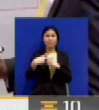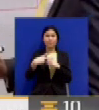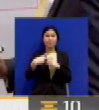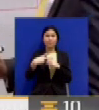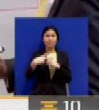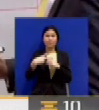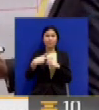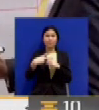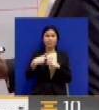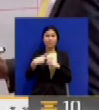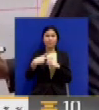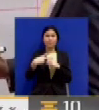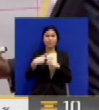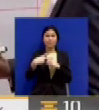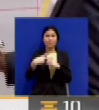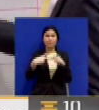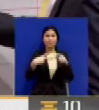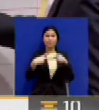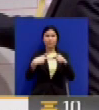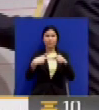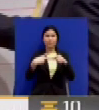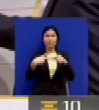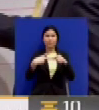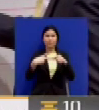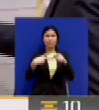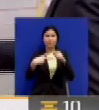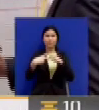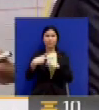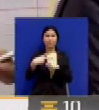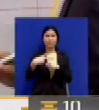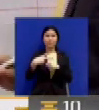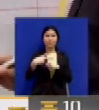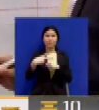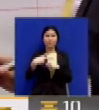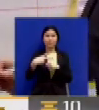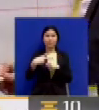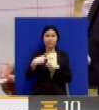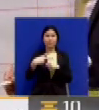นะซึ่งภูมิใจไทยกับประชาธิปัตย์นี่แท็กกันแน่นเกาะกันแน่นเลยก็แ